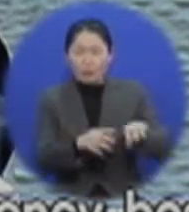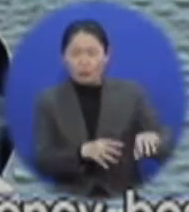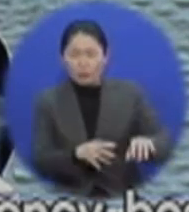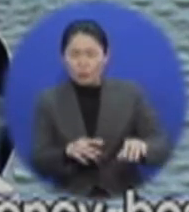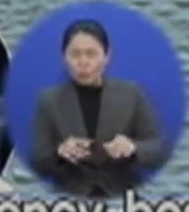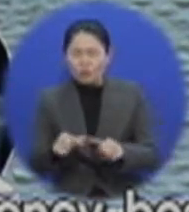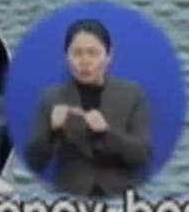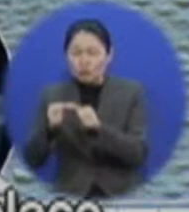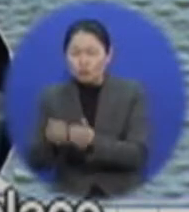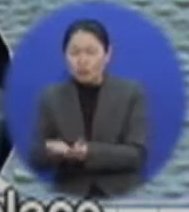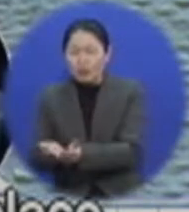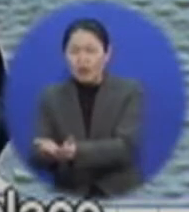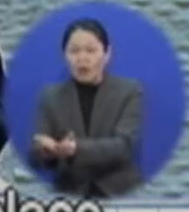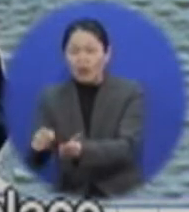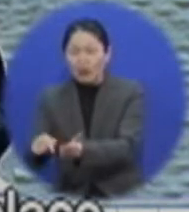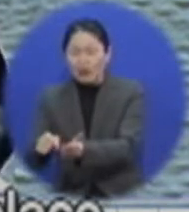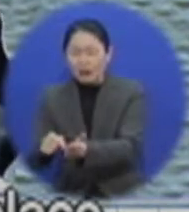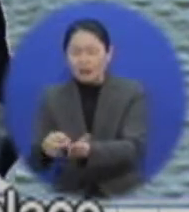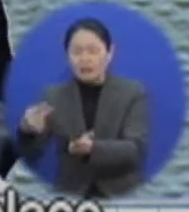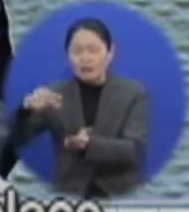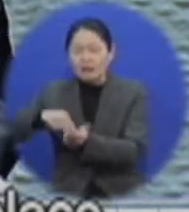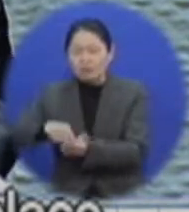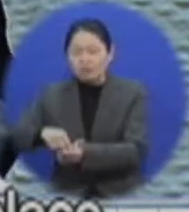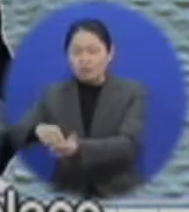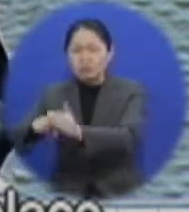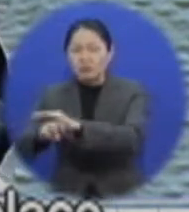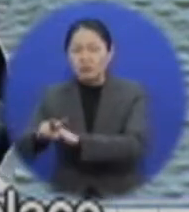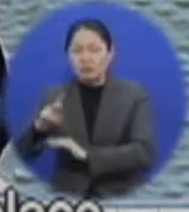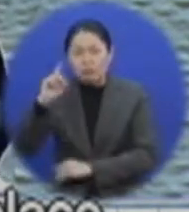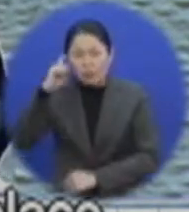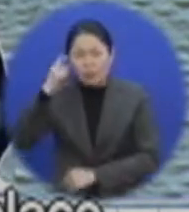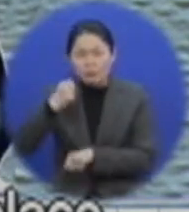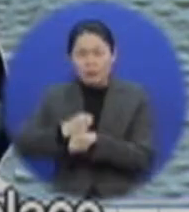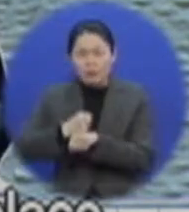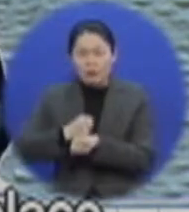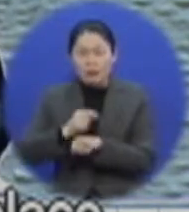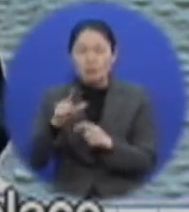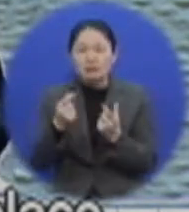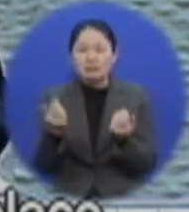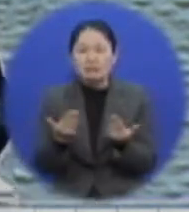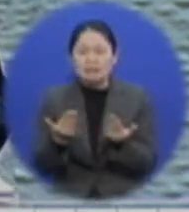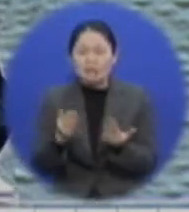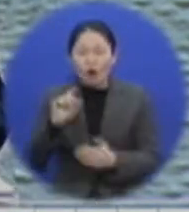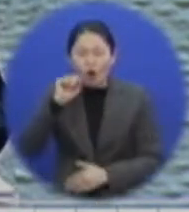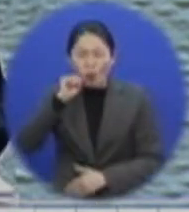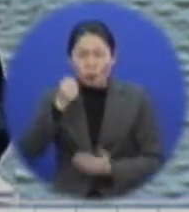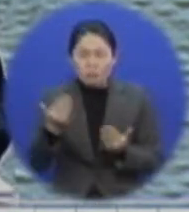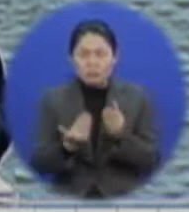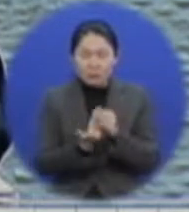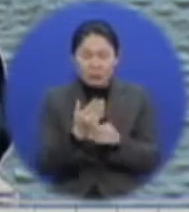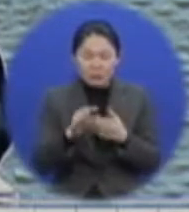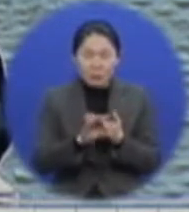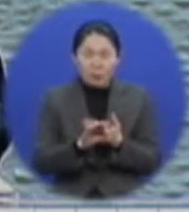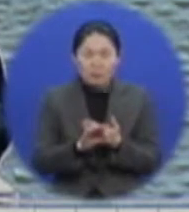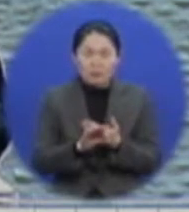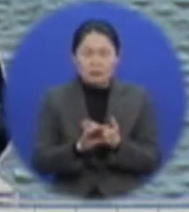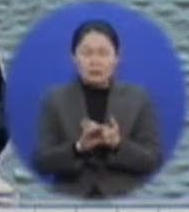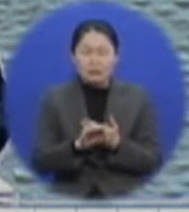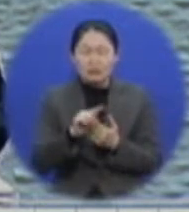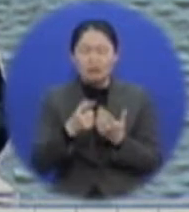하잖아요 이런 일들이 어려운 일이 생기면 반드시 일어납니다 나 만이라도 살아야지